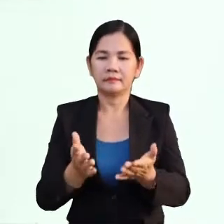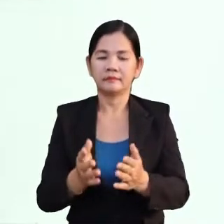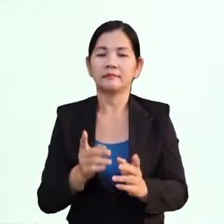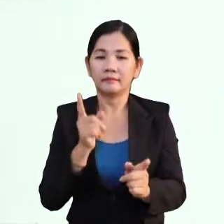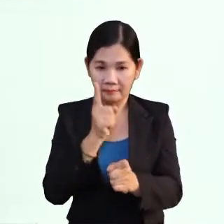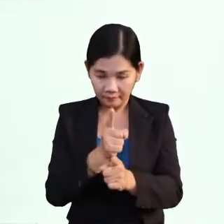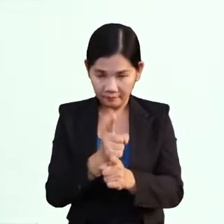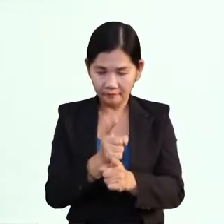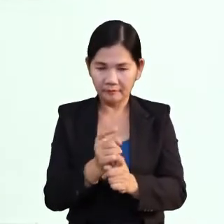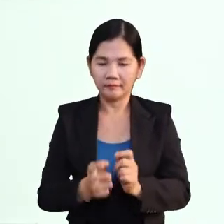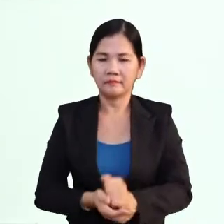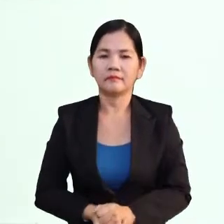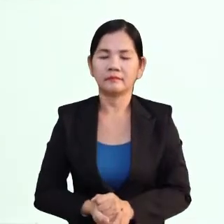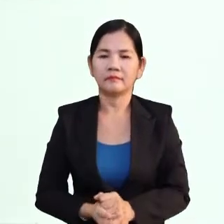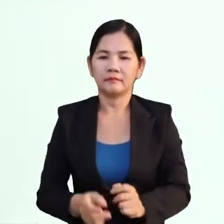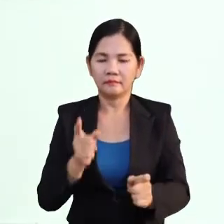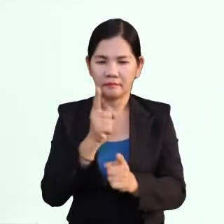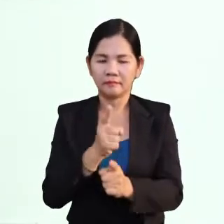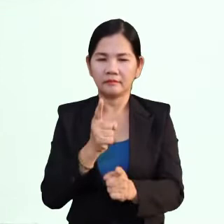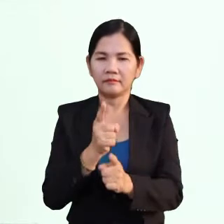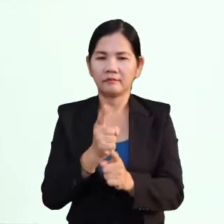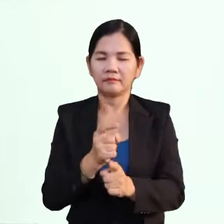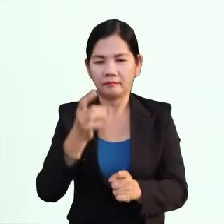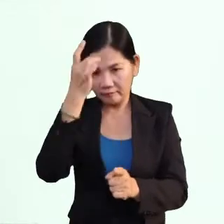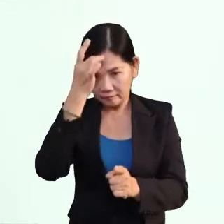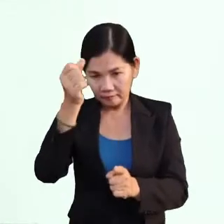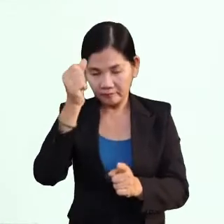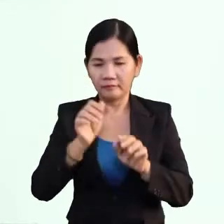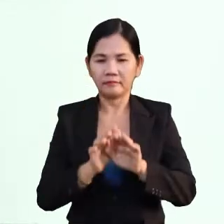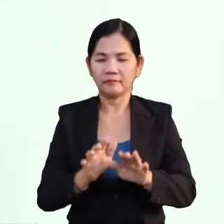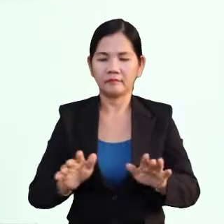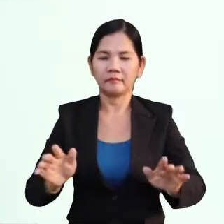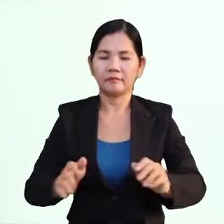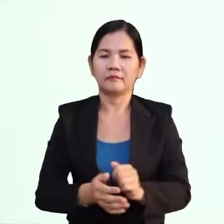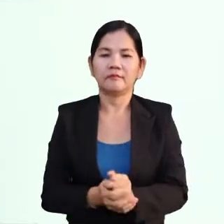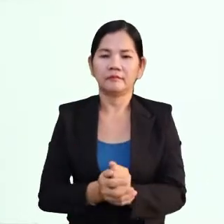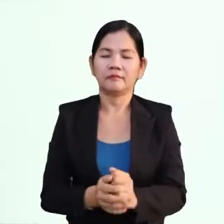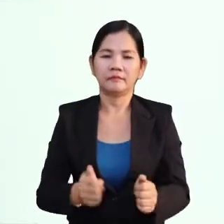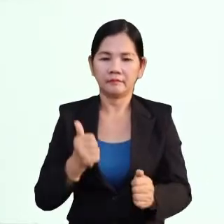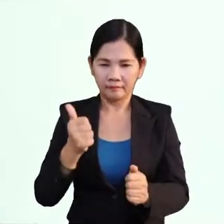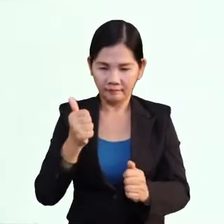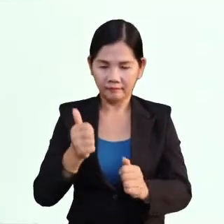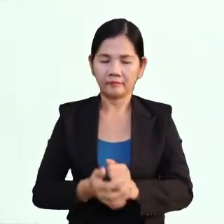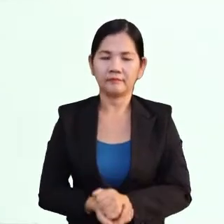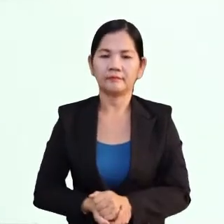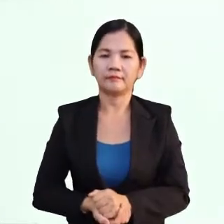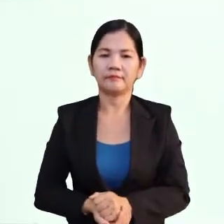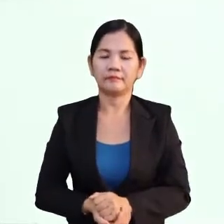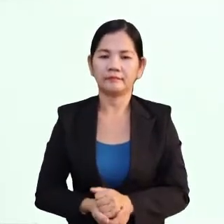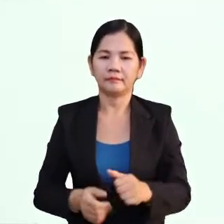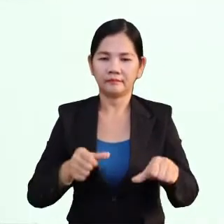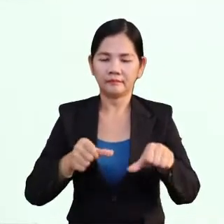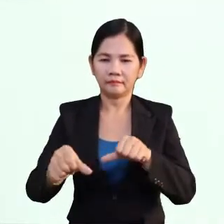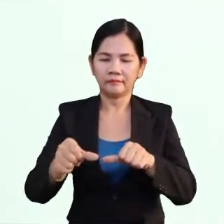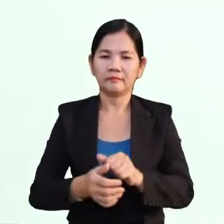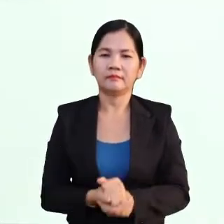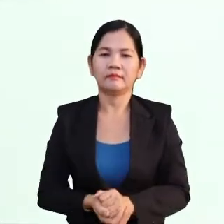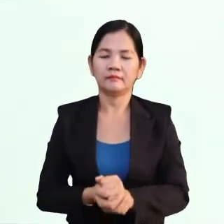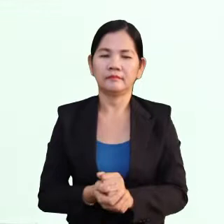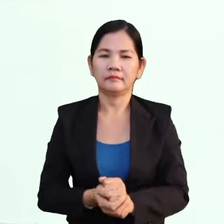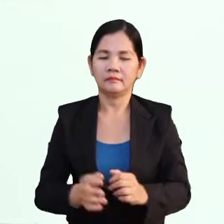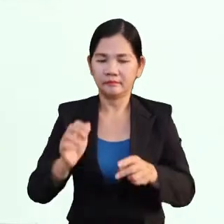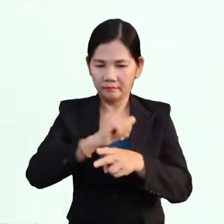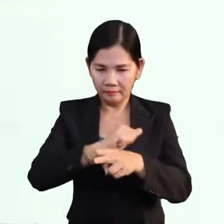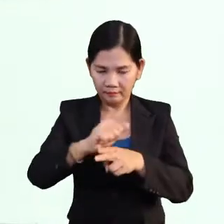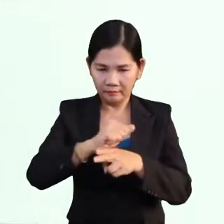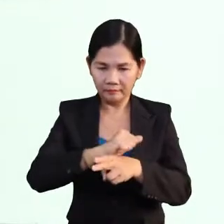ហ៎ចាត្រឹមត្រូវឆ្លាតឆ្លាតមែនទែនកូនកូនរបស់អ្នកគ្រូពិតជាពូកែមែនណោះចាលើកបន្តទៀតធ្វើលំហា